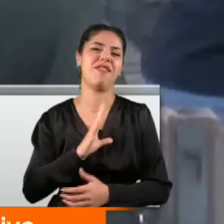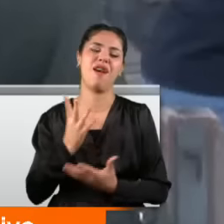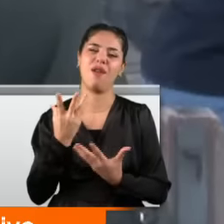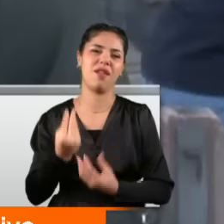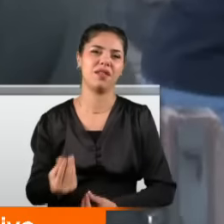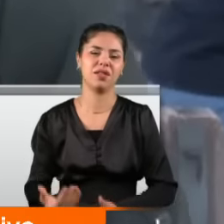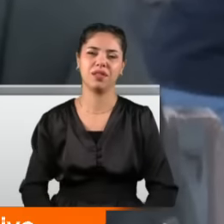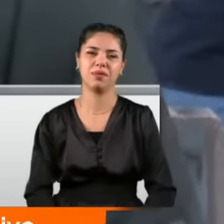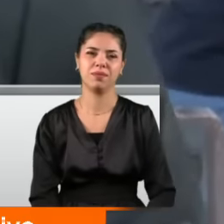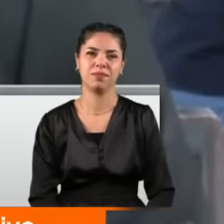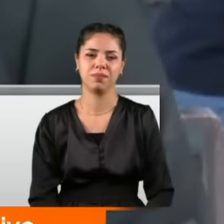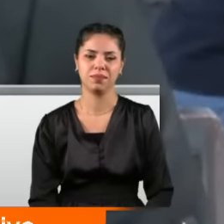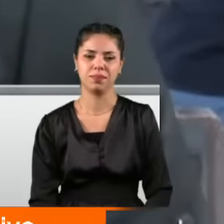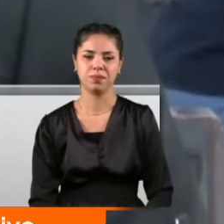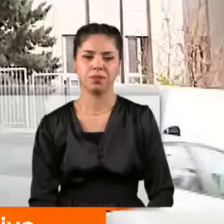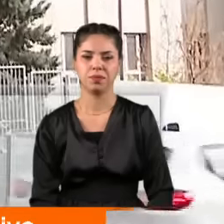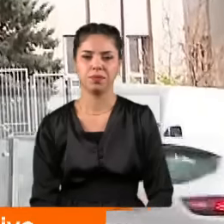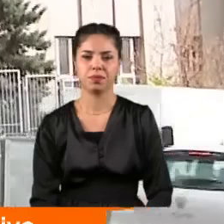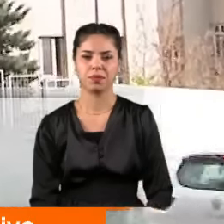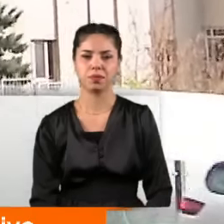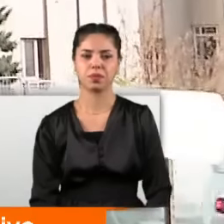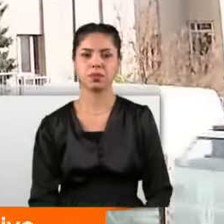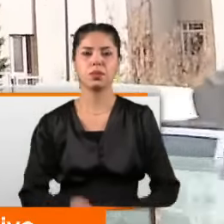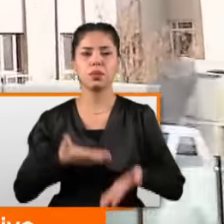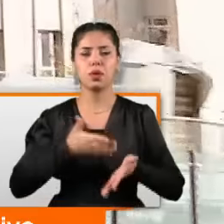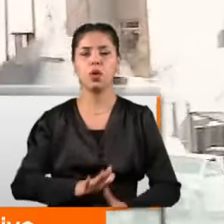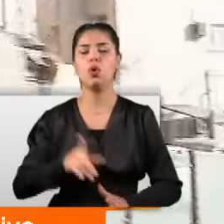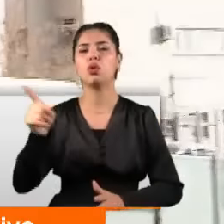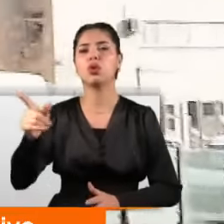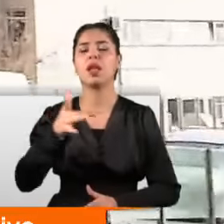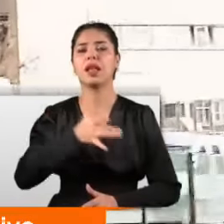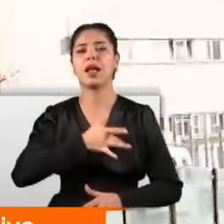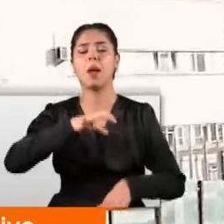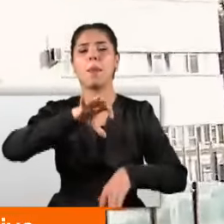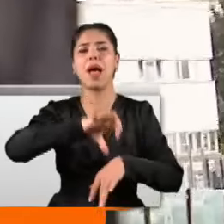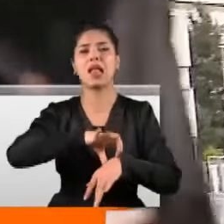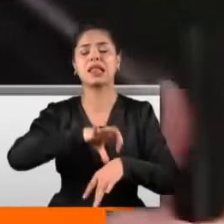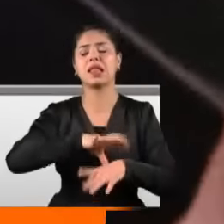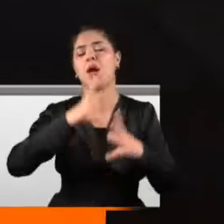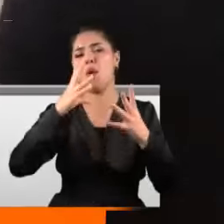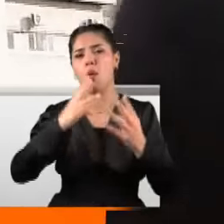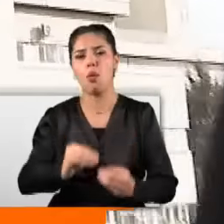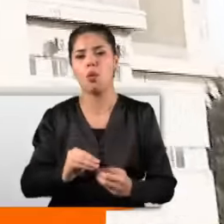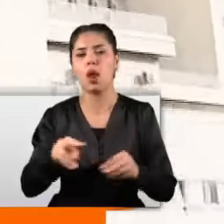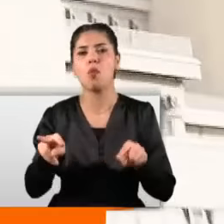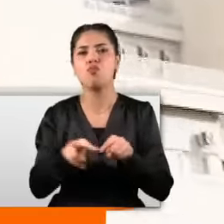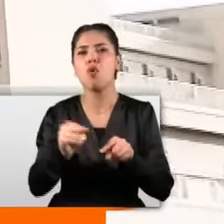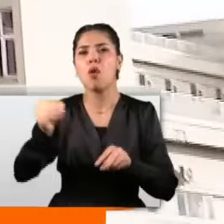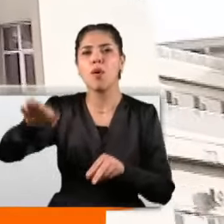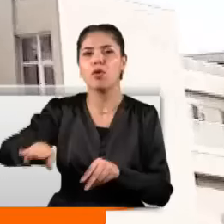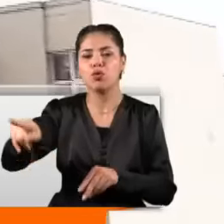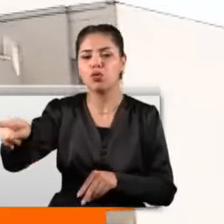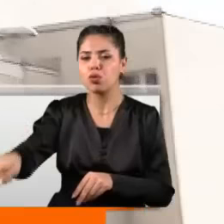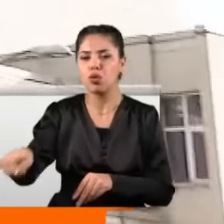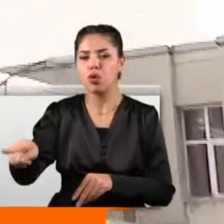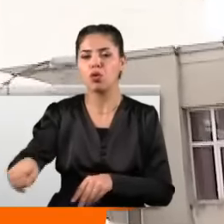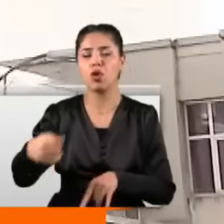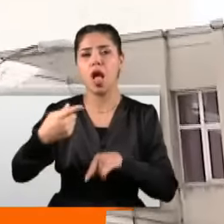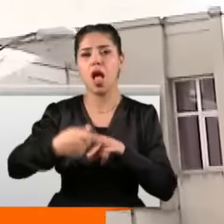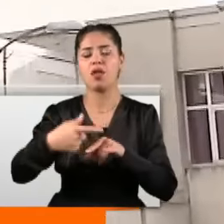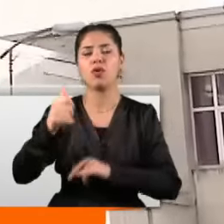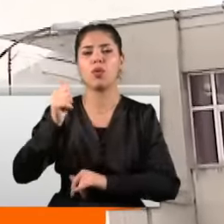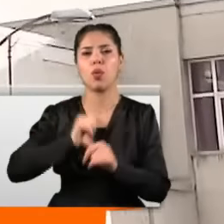anda. Oğlumun bundan sonra bir ailesi daha oldu. Doğuştan hipoplastik sol kalp sendromu hastalığı bulunan Muhammed Berat Namlı'nın Hacettepe